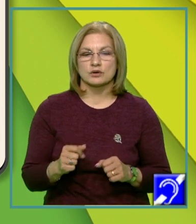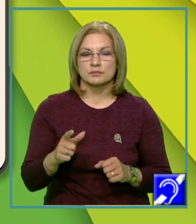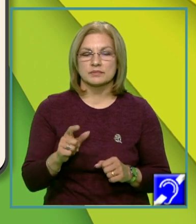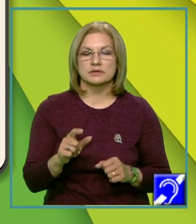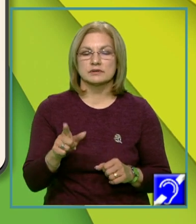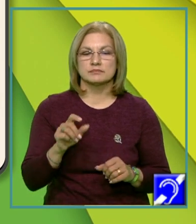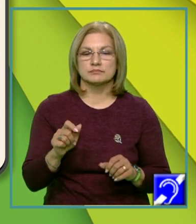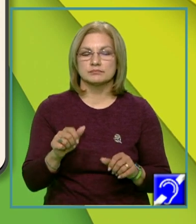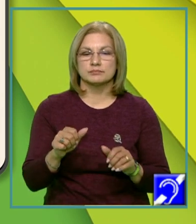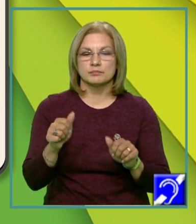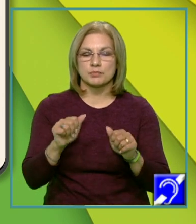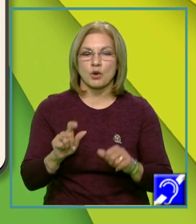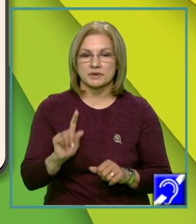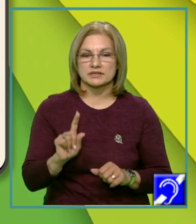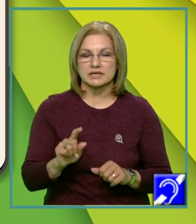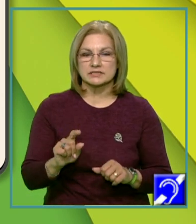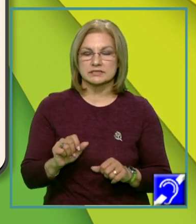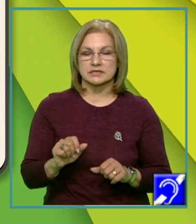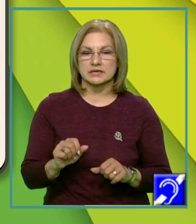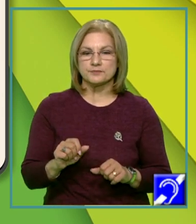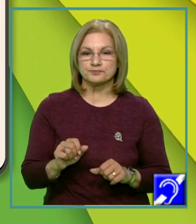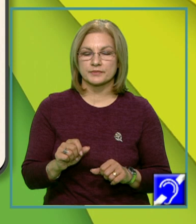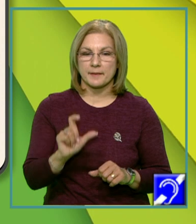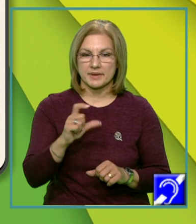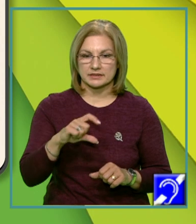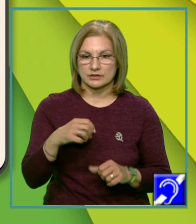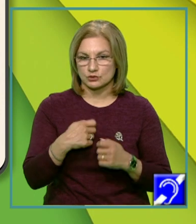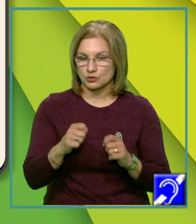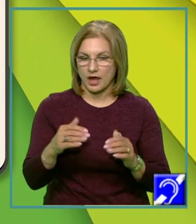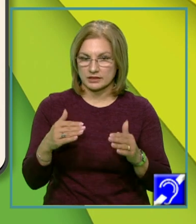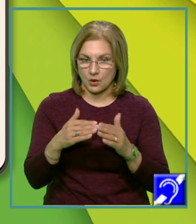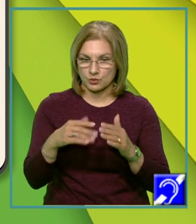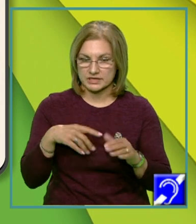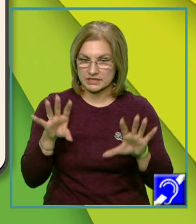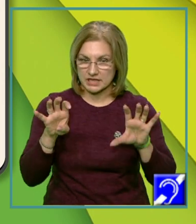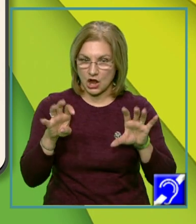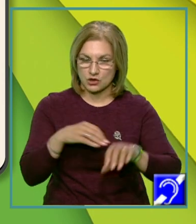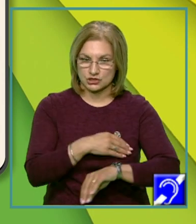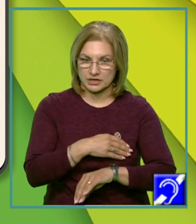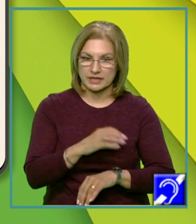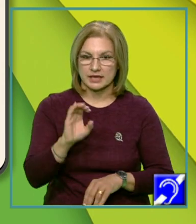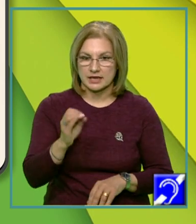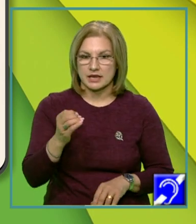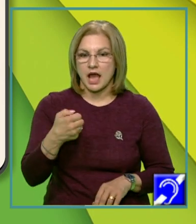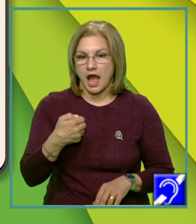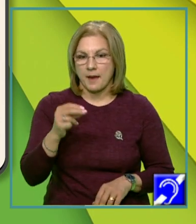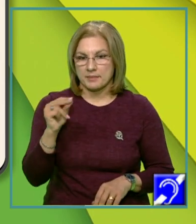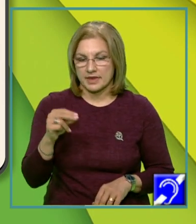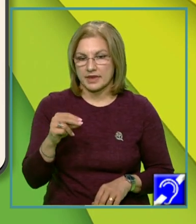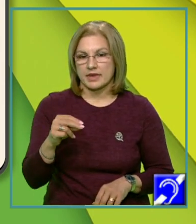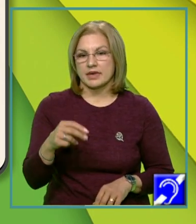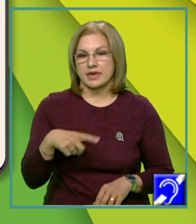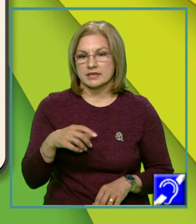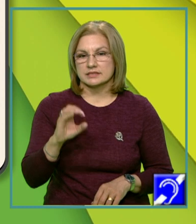pătratului toate unghiurile sunt de 90 de grade prin urmare unghiul c a b egal cu